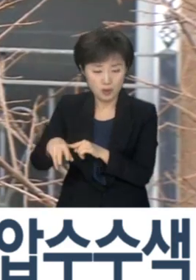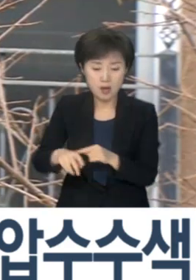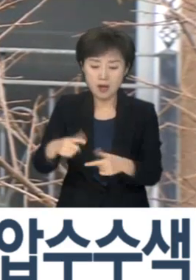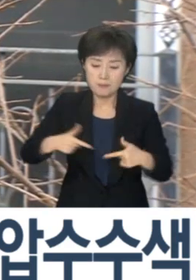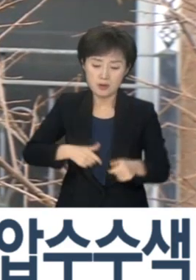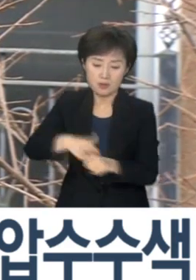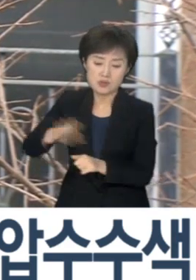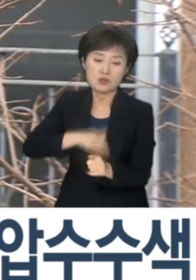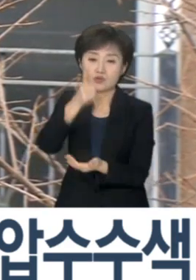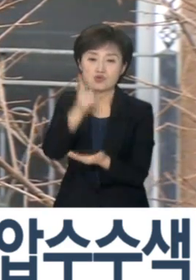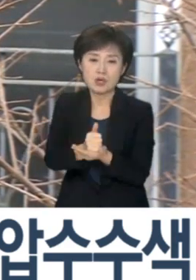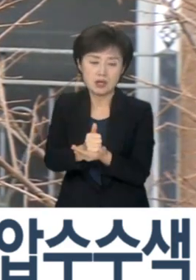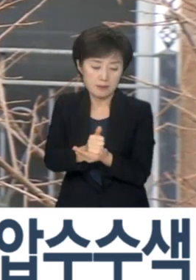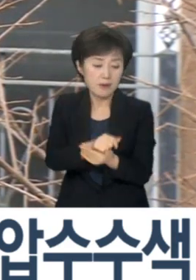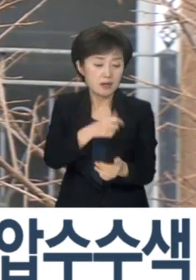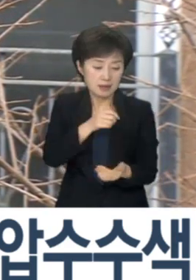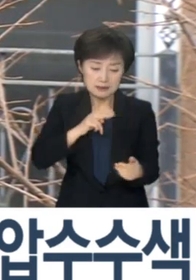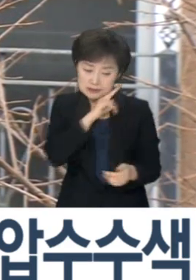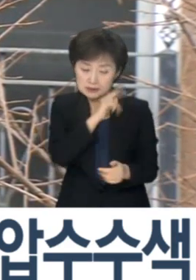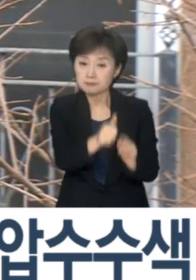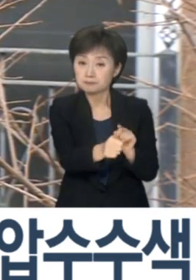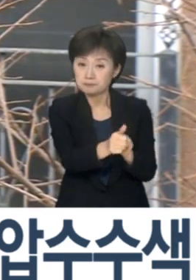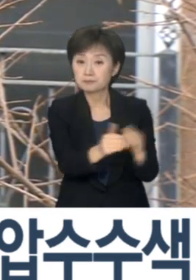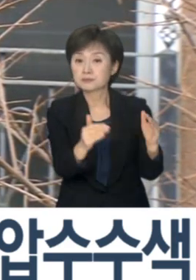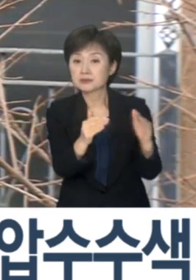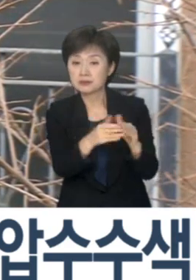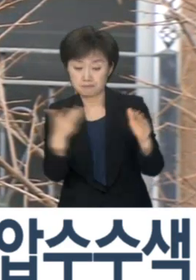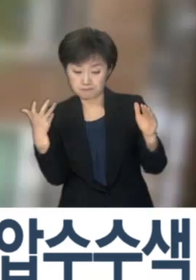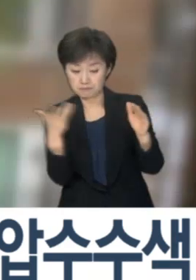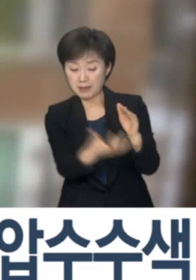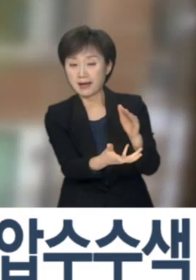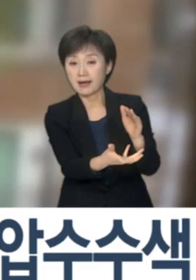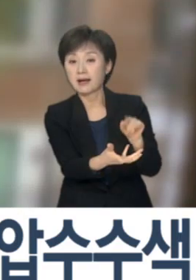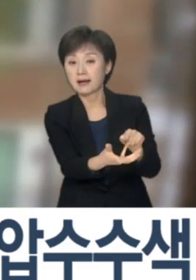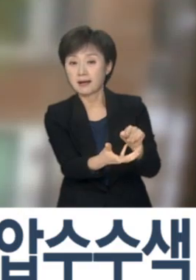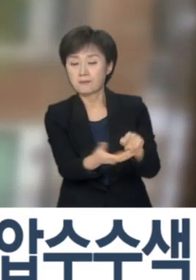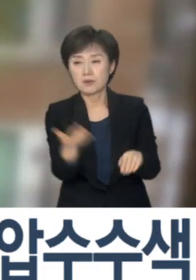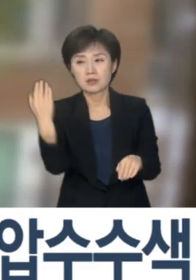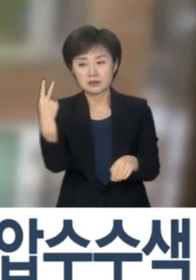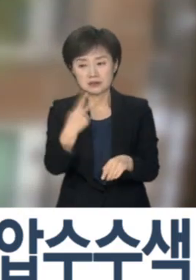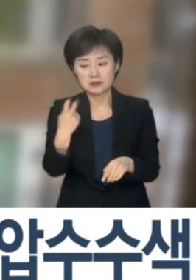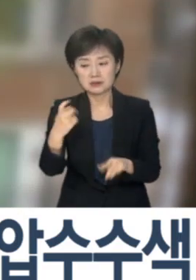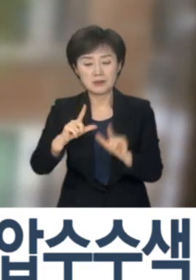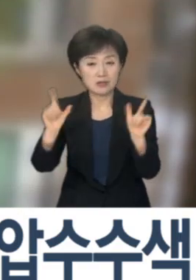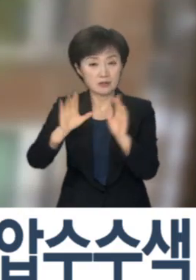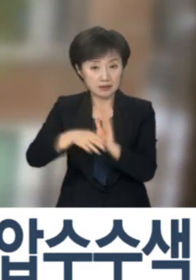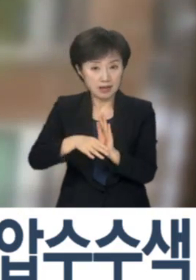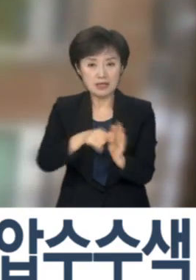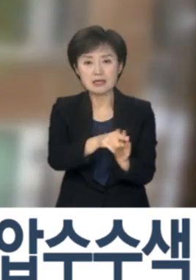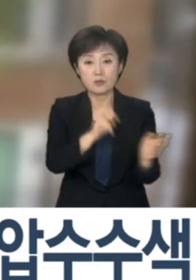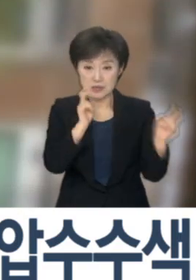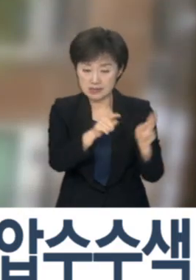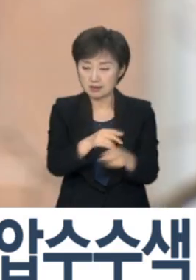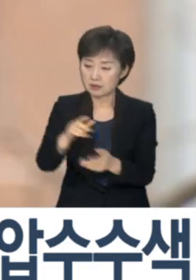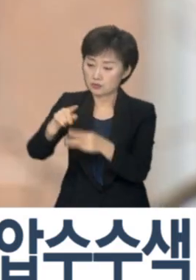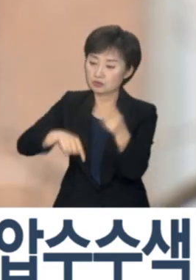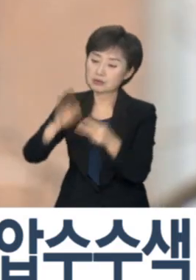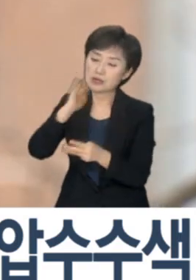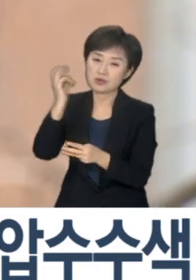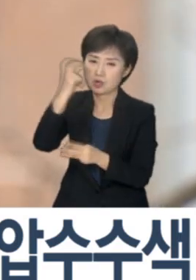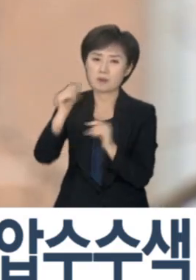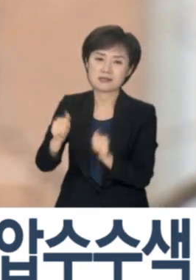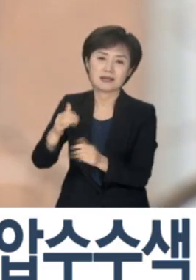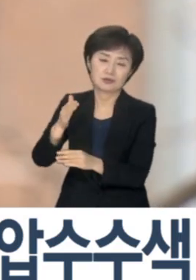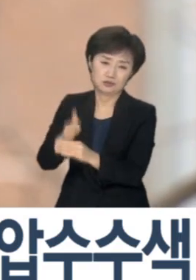명예 훼손 혐의를 받는 이대표의 주거지를 압수수색했습니다 지난 2021년 뉴스 버스는 윤 대통령이 검사